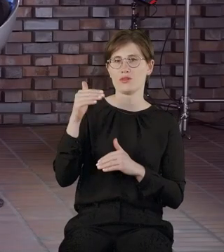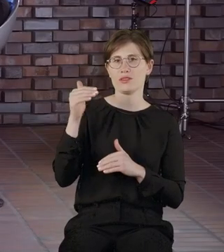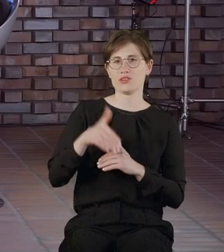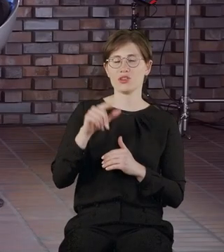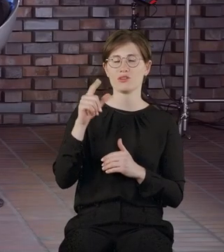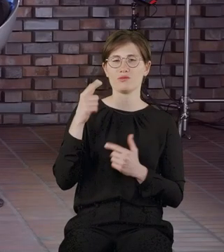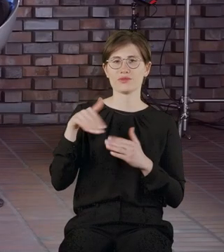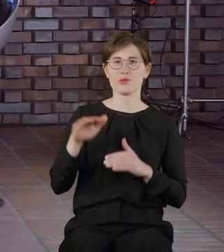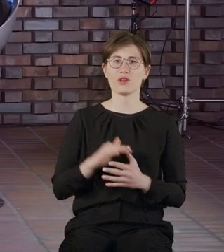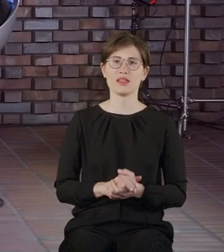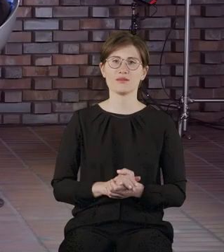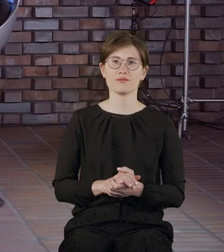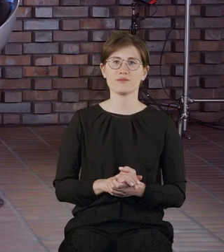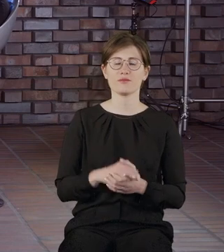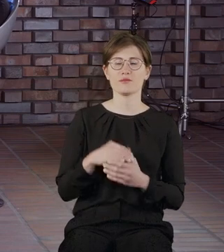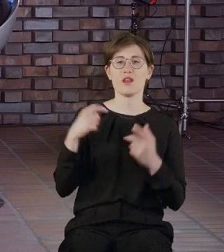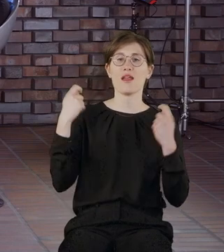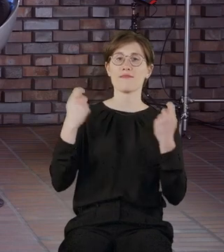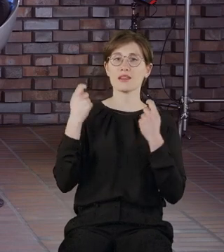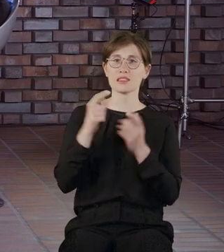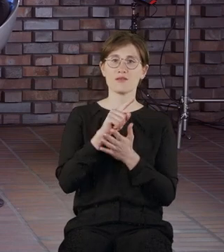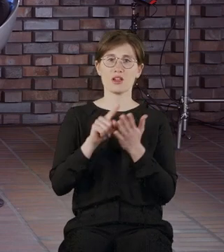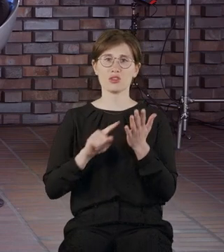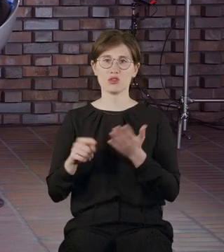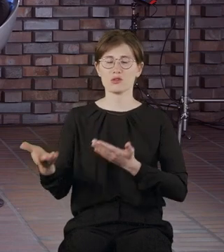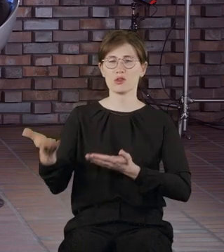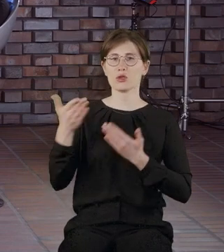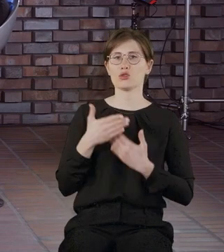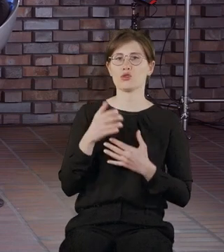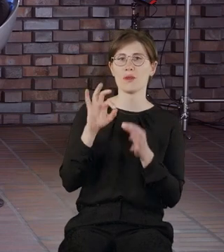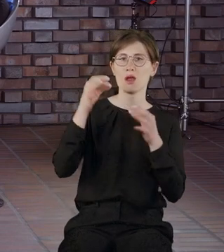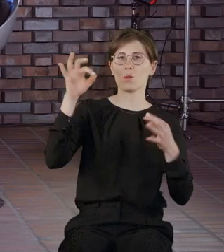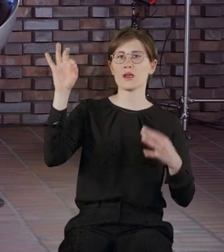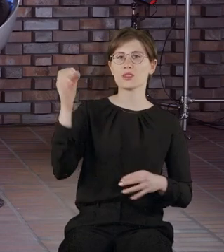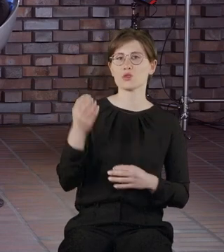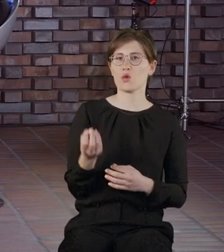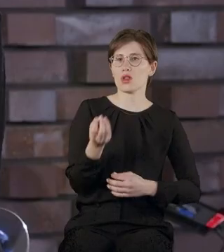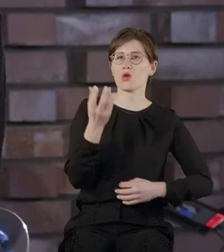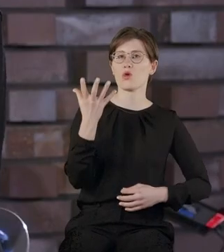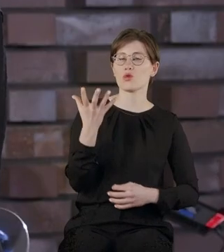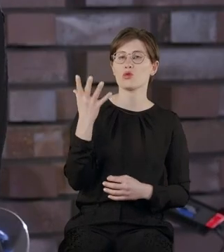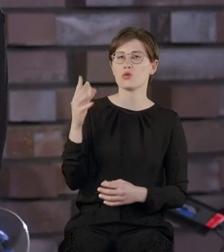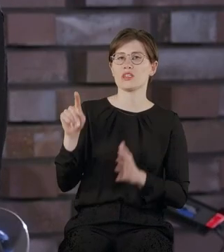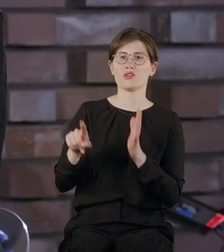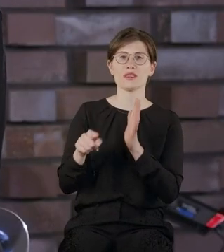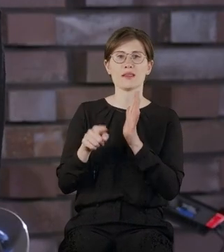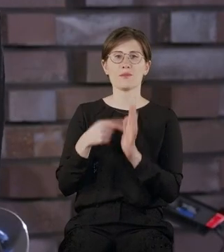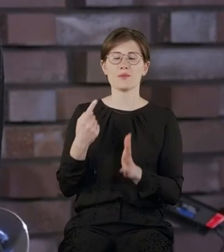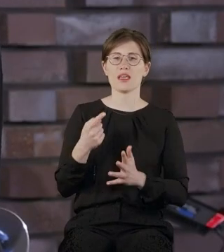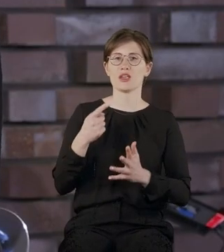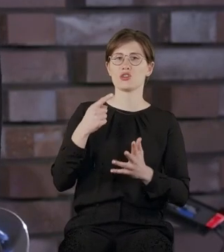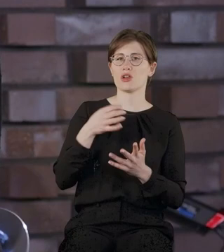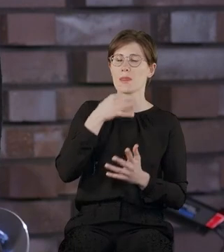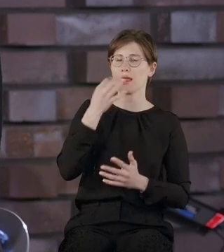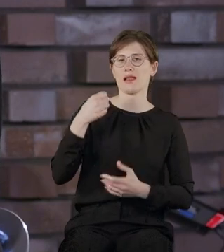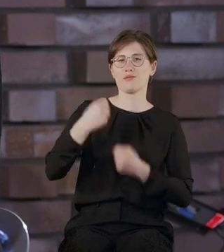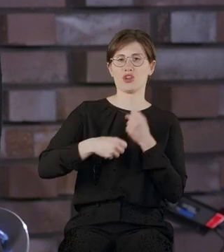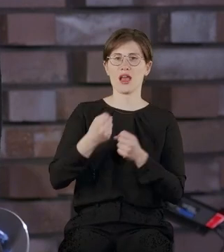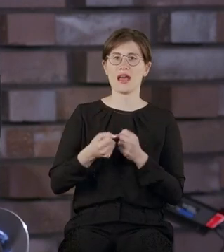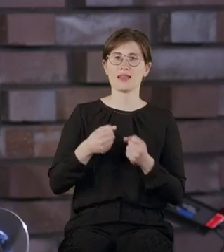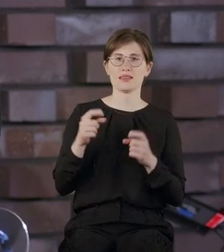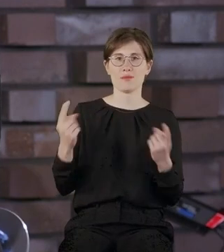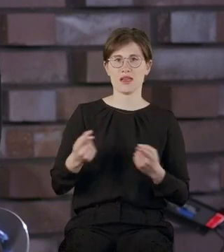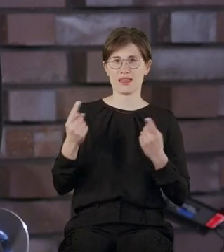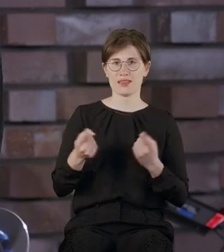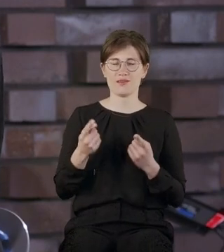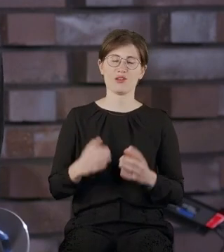Śląski Festiwal Nauki Katowice został wyróżniony Złotą Różą, czyli pierwszą nagrodą dla najlepszej akcji marketingowej wśród wydarzeń